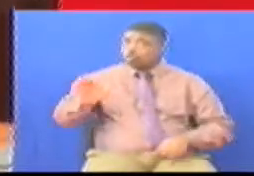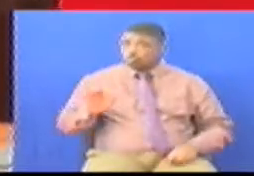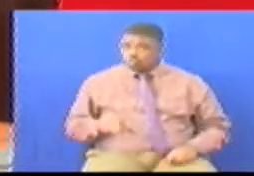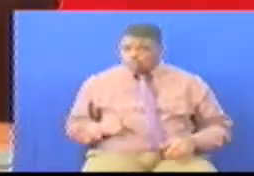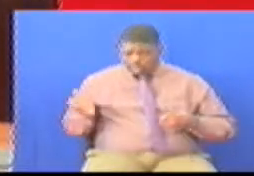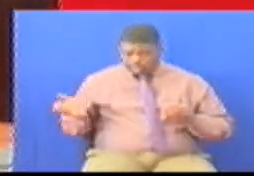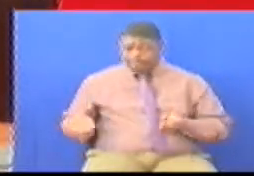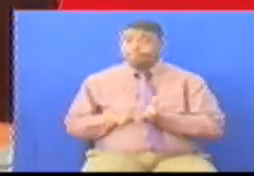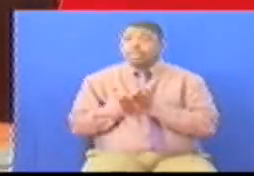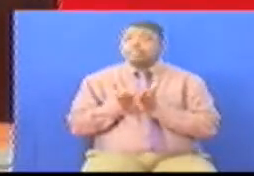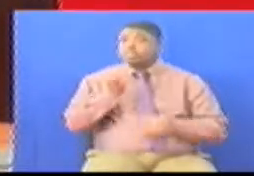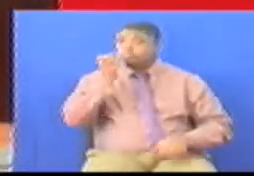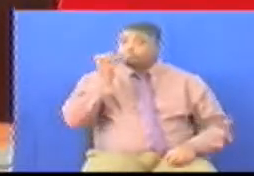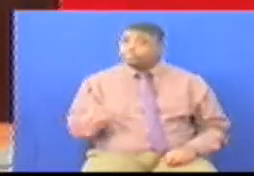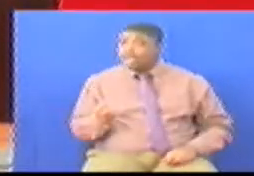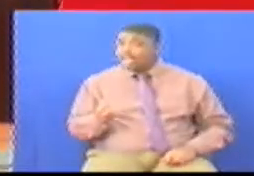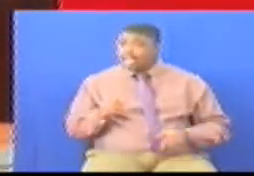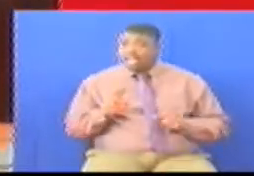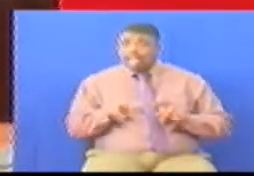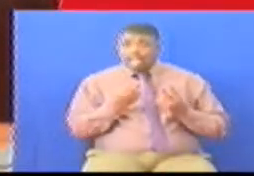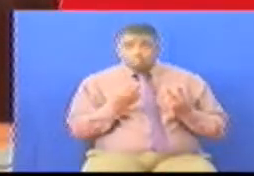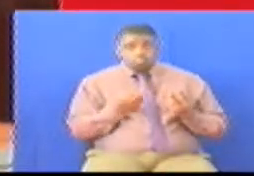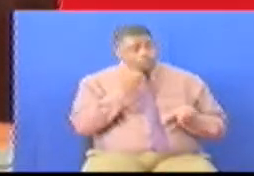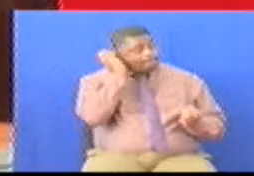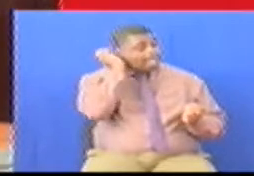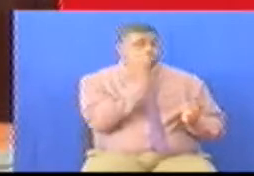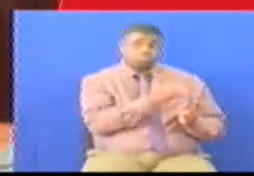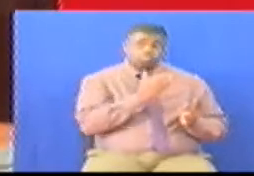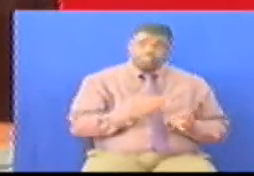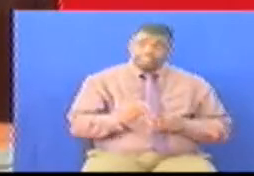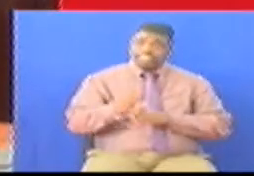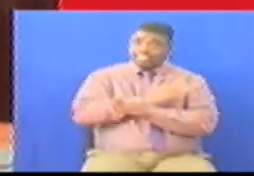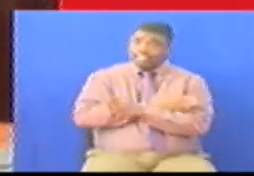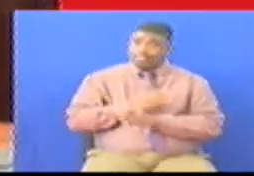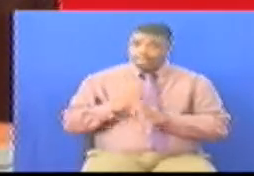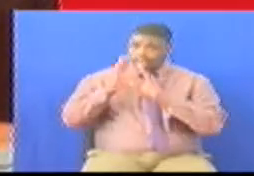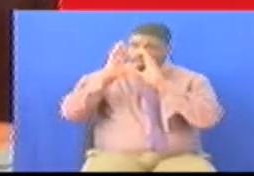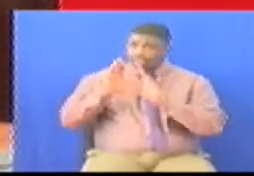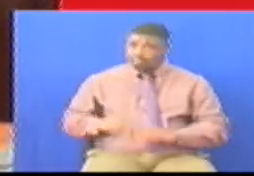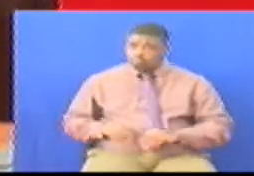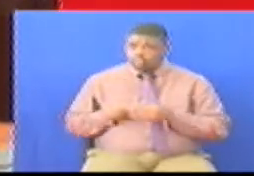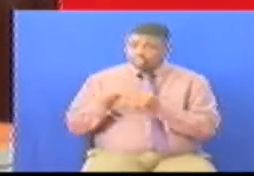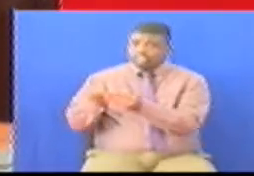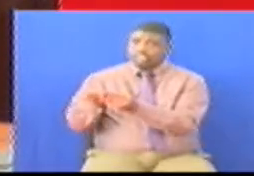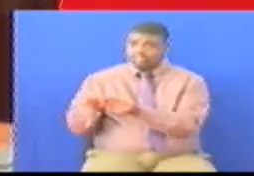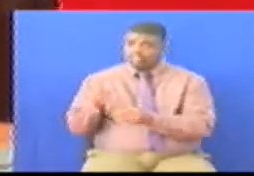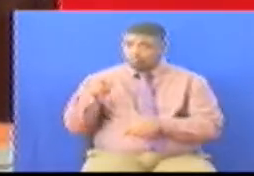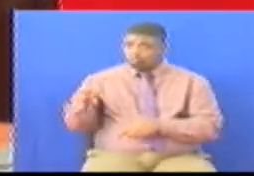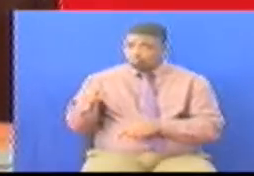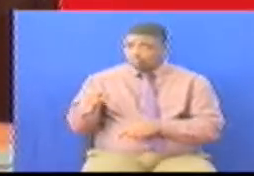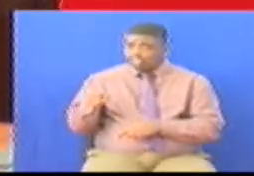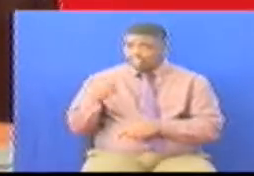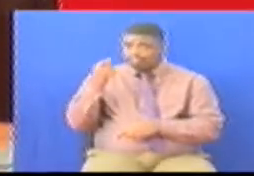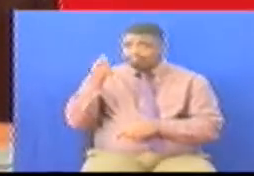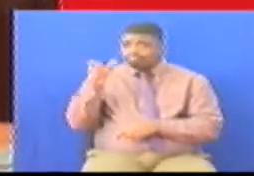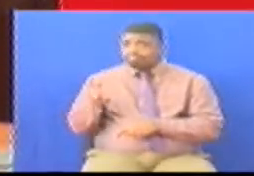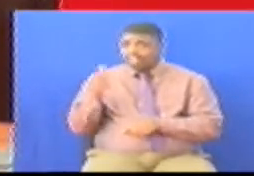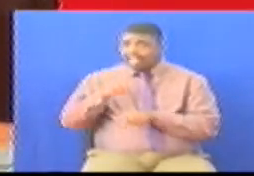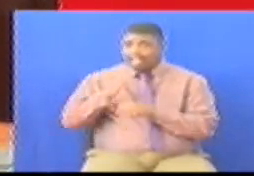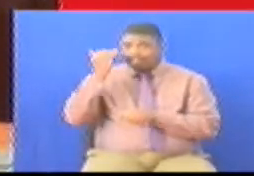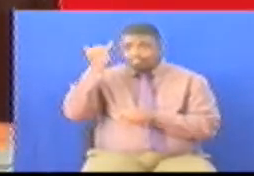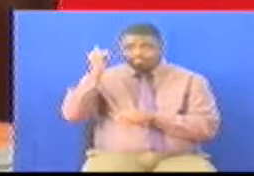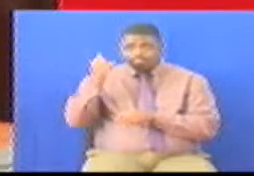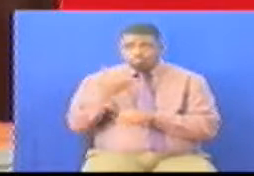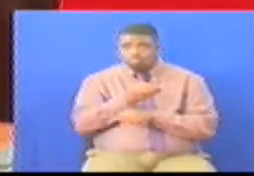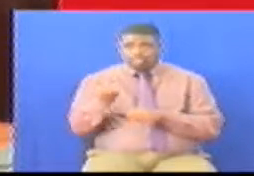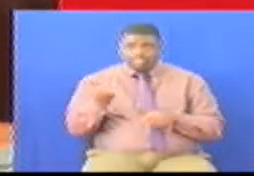mbaya sasa, au tuseme kama ni kwa maksudi, kabla hajatoa taarifa yule consultant, wenzetu wakaajiri